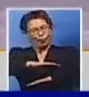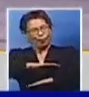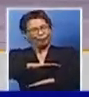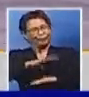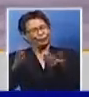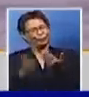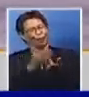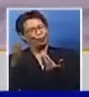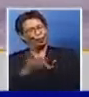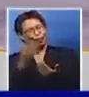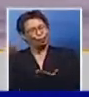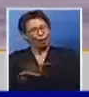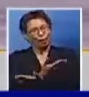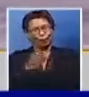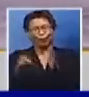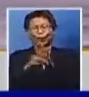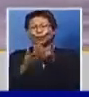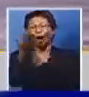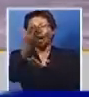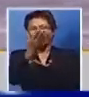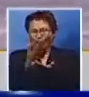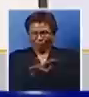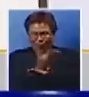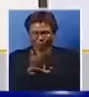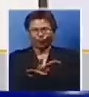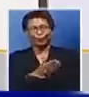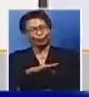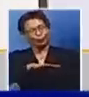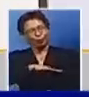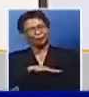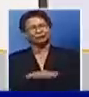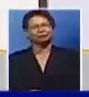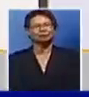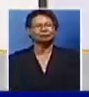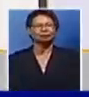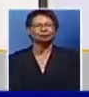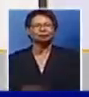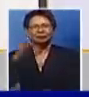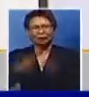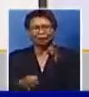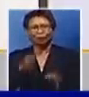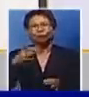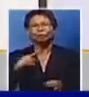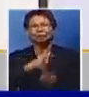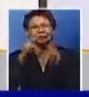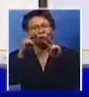terbaru di pusat latihan berkenaan. Sebelum kalau kita tengok projek ni,